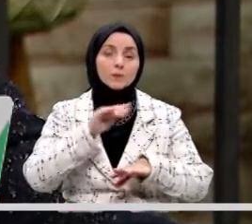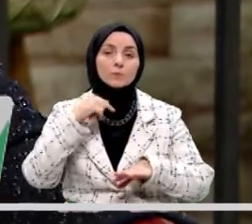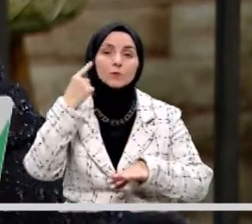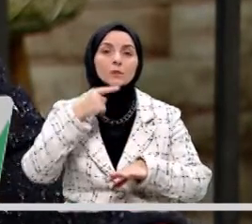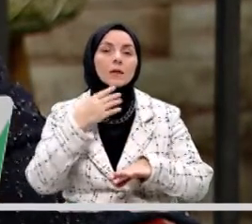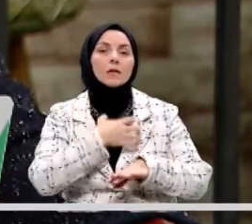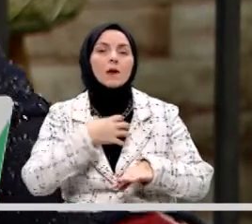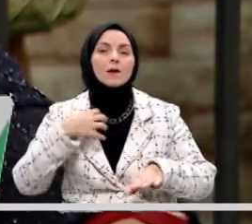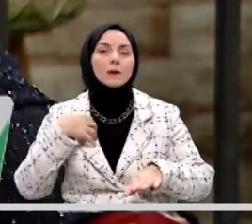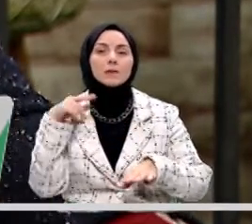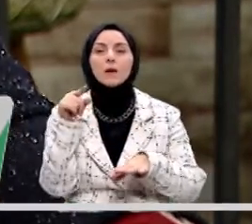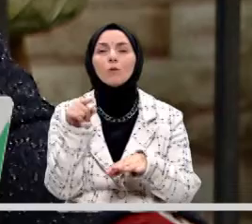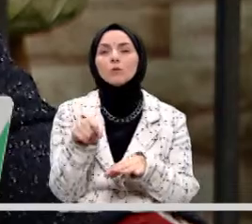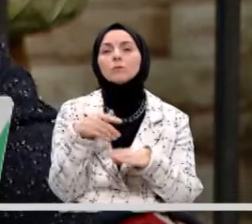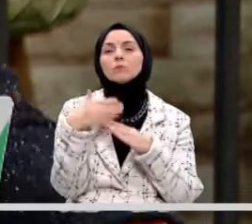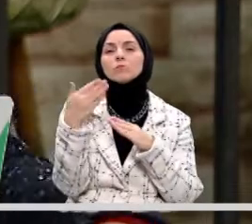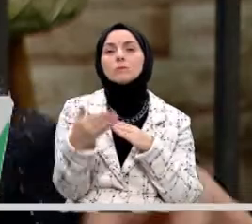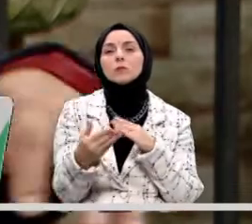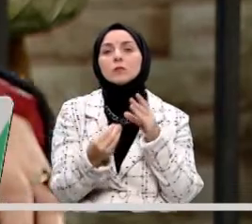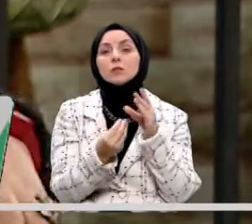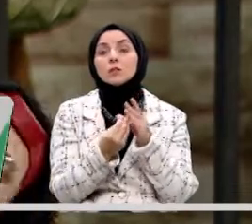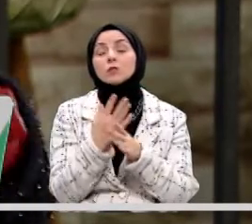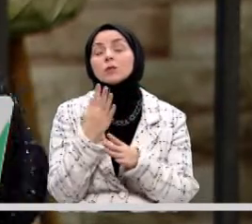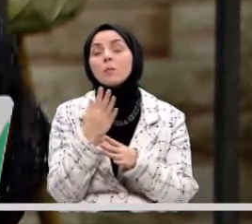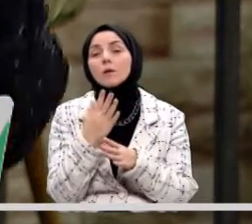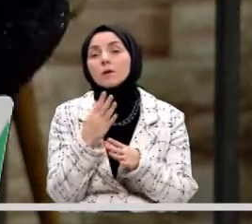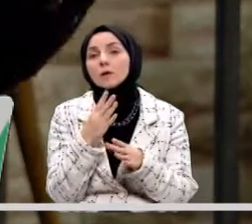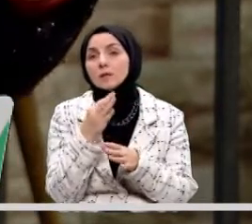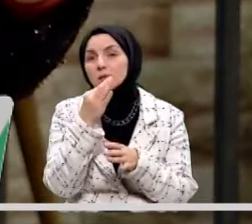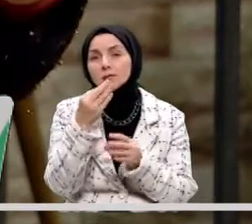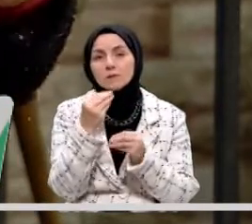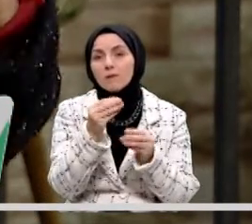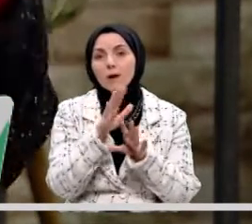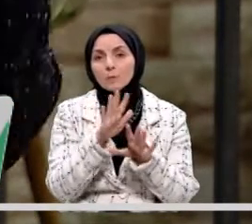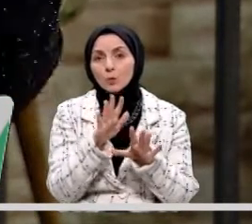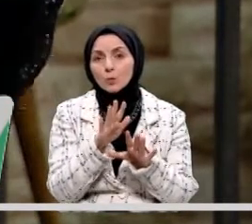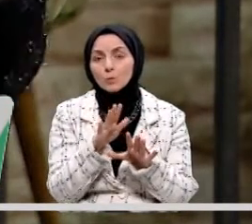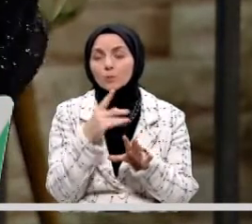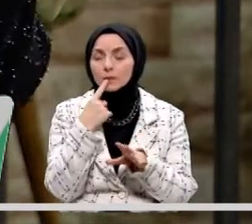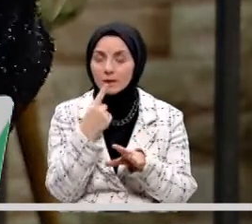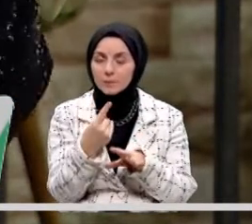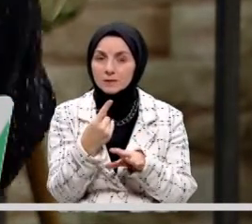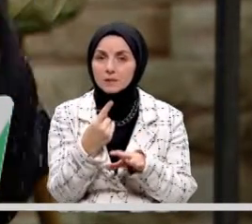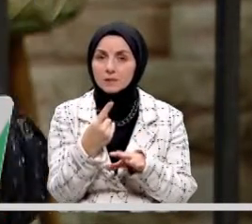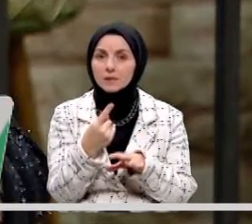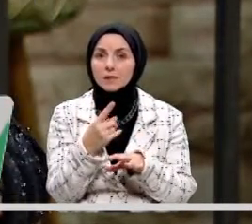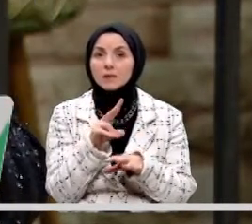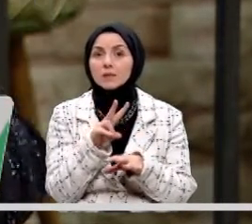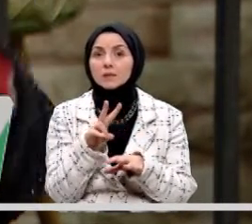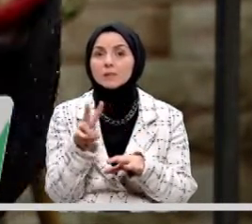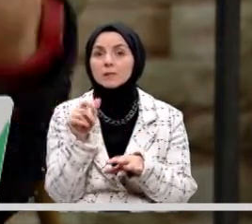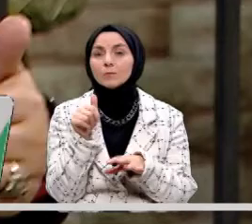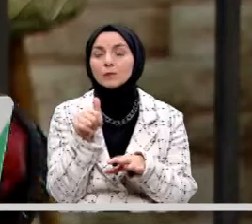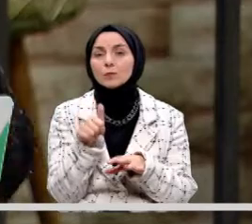mahrumiyet cezasını 21 gün 3-21 gün uygulayacak altmış gün her davranışın Ama ilk önce Önemli konularda